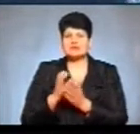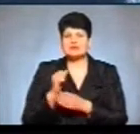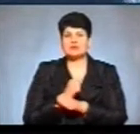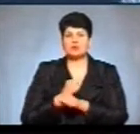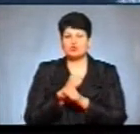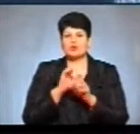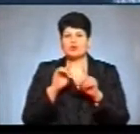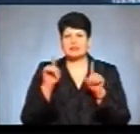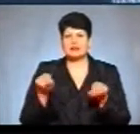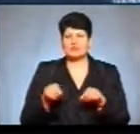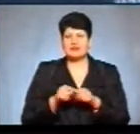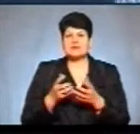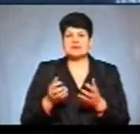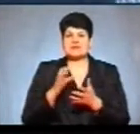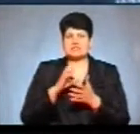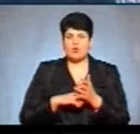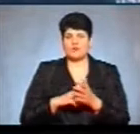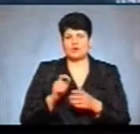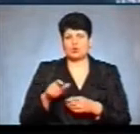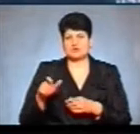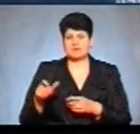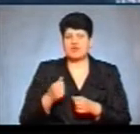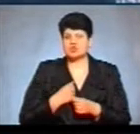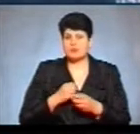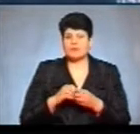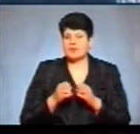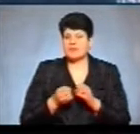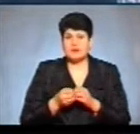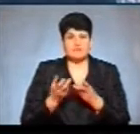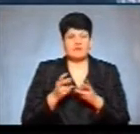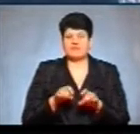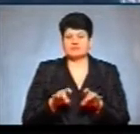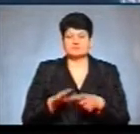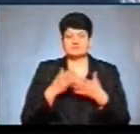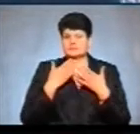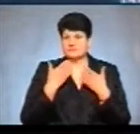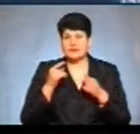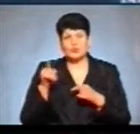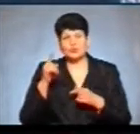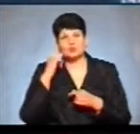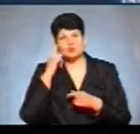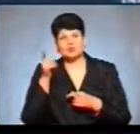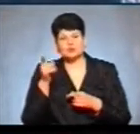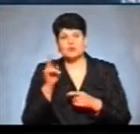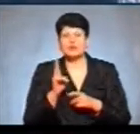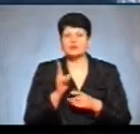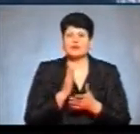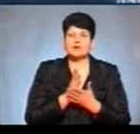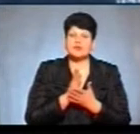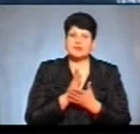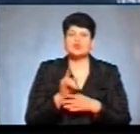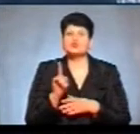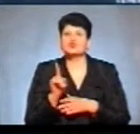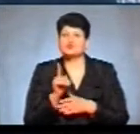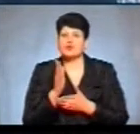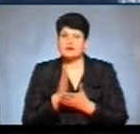лікування застрахованих осіб. На жаль, проблема до цих пір не розв'язана. На його думку, хто є чи що